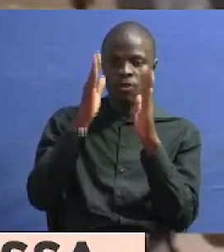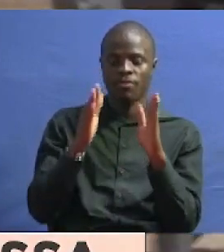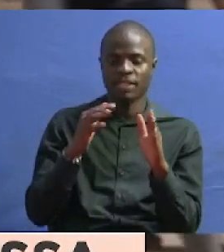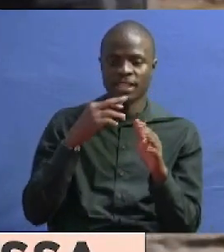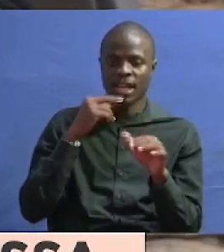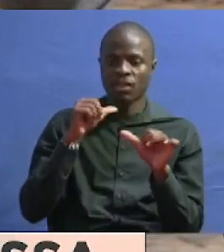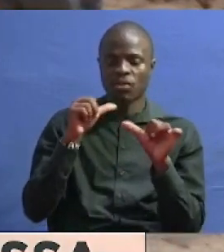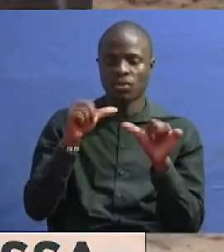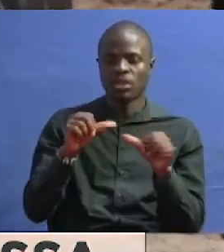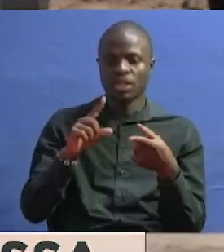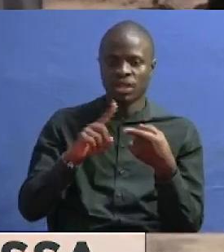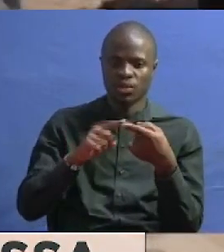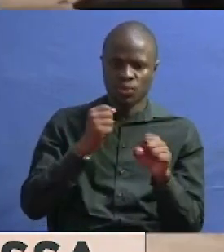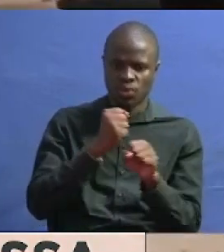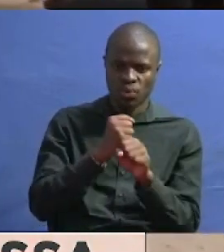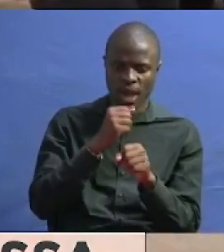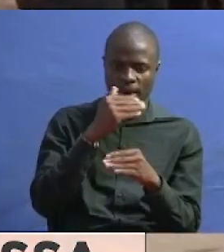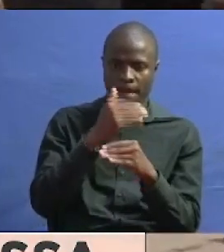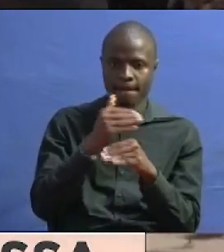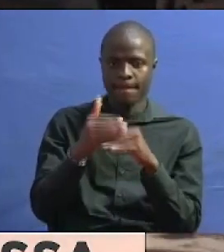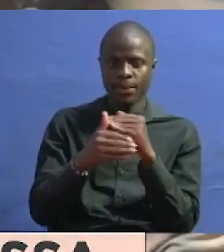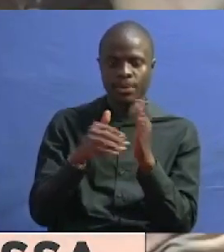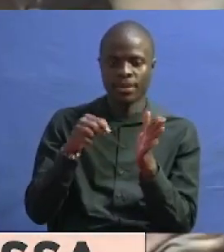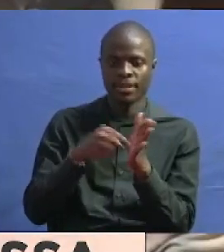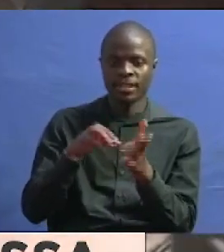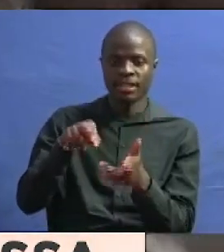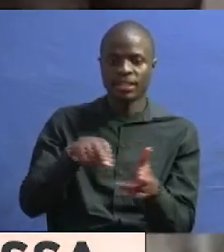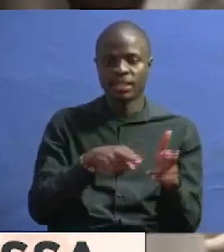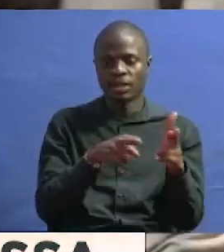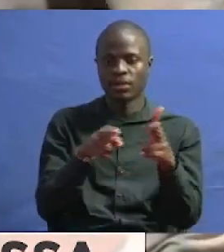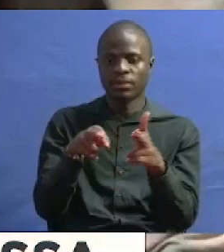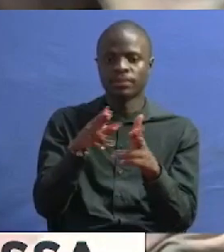Kona Punda kuendelea kukarabati barabara hiyo.